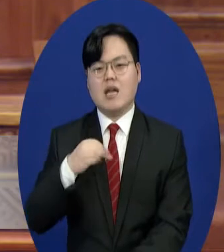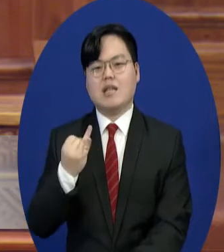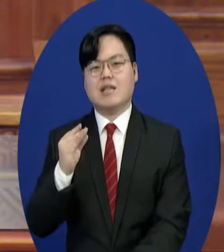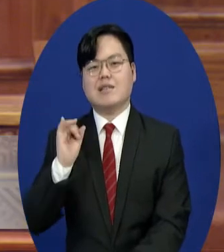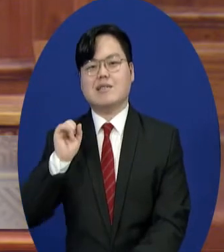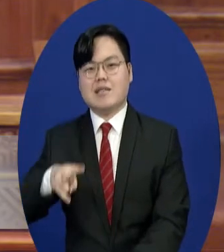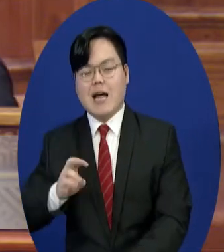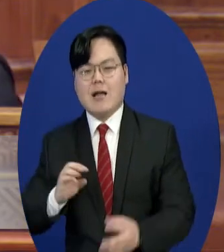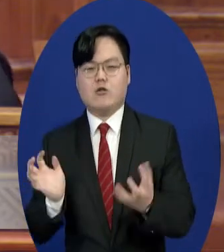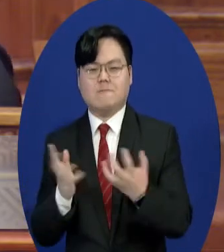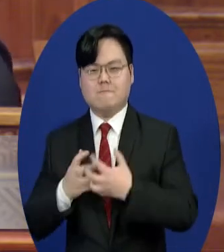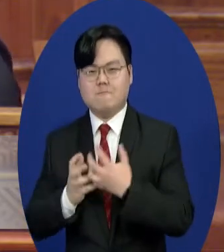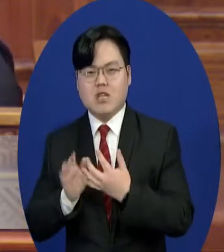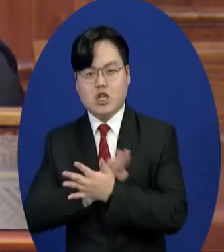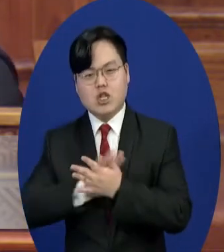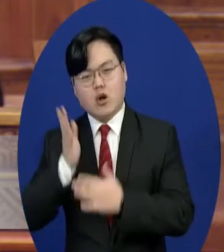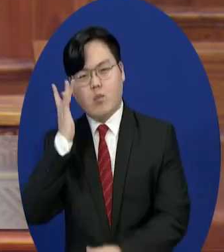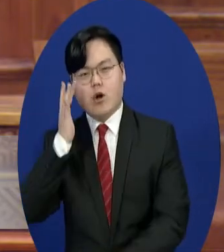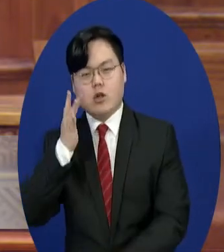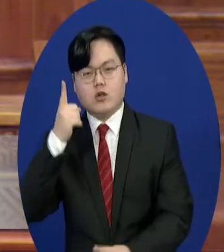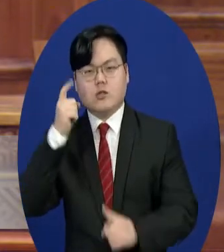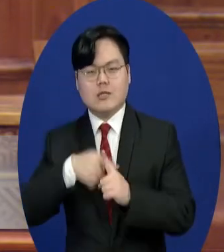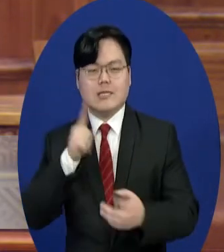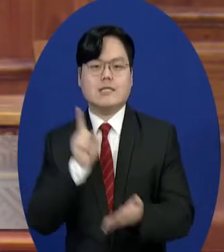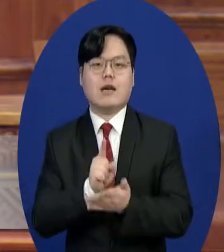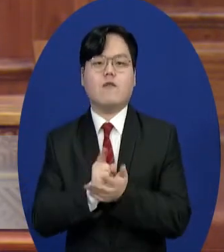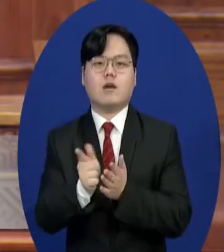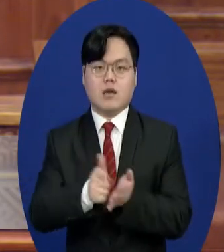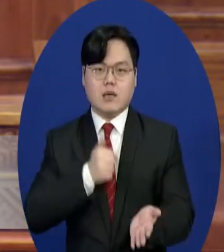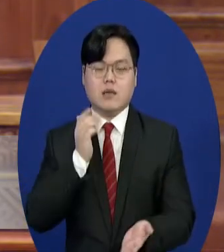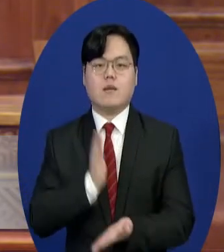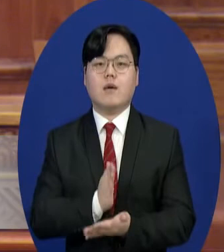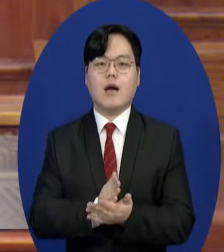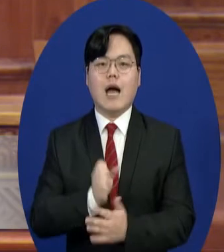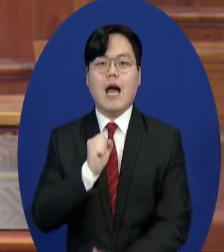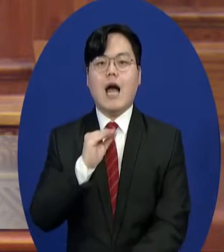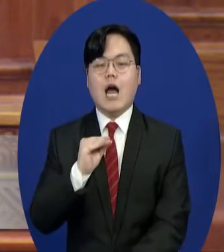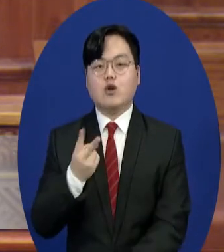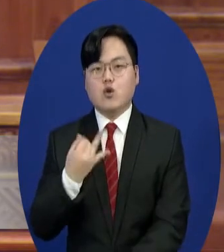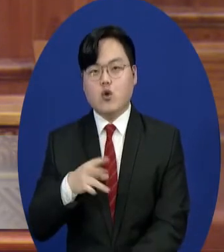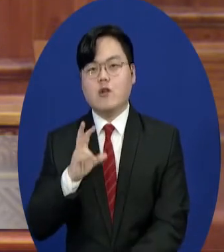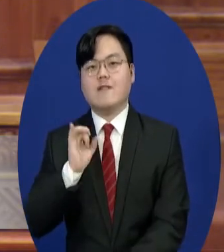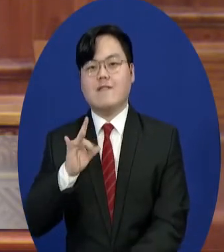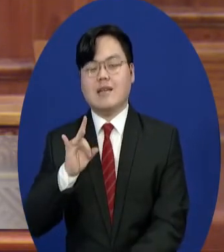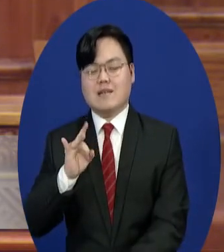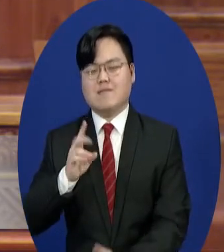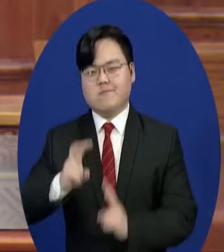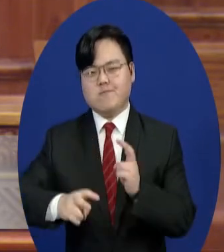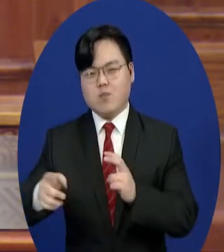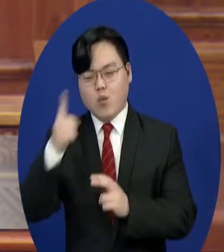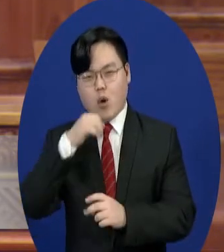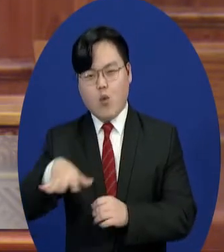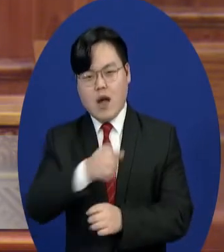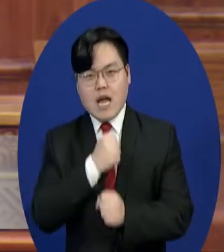аж үйлдвэрчлэлтийн бодлогоо шинээр тодорхойлох зайлшгүй шаардлага байна. Аж үйлдвэрчсэн ажилсаг Монголыг бий болгох нь